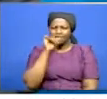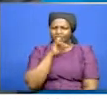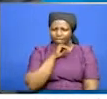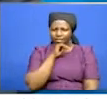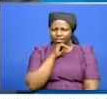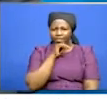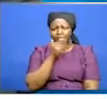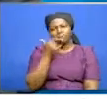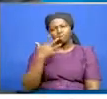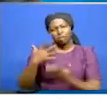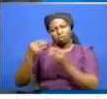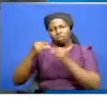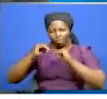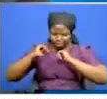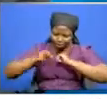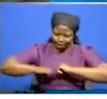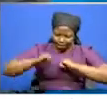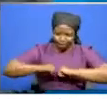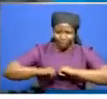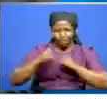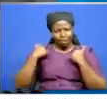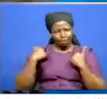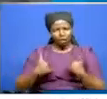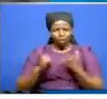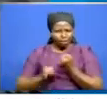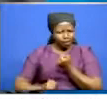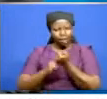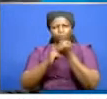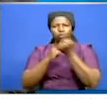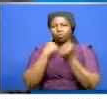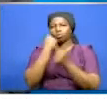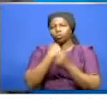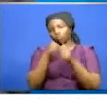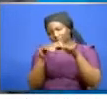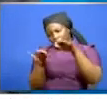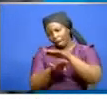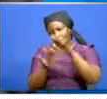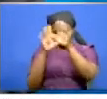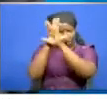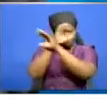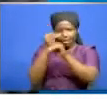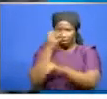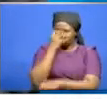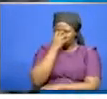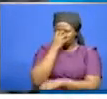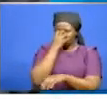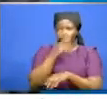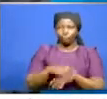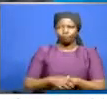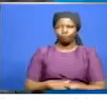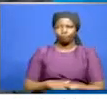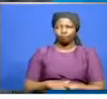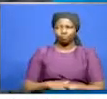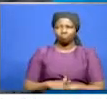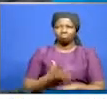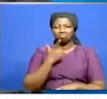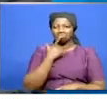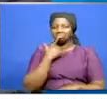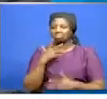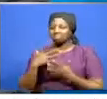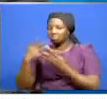tuende consensus. Na ndio nikaunga mkono naibu wa rais William Ruto. Wakati badala tuseme aende no